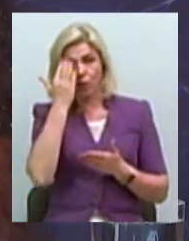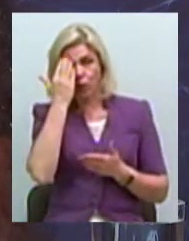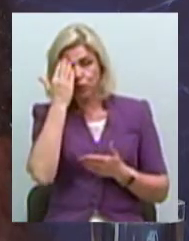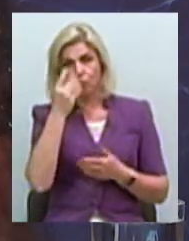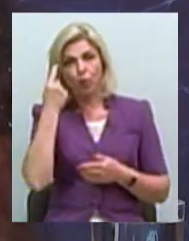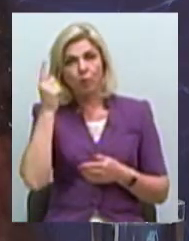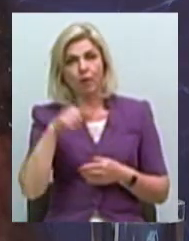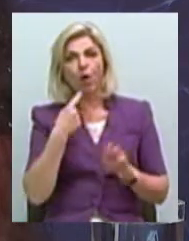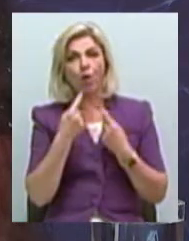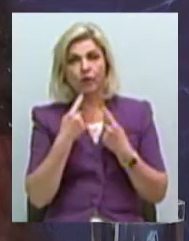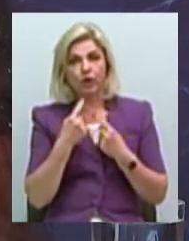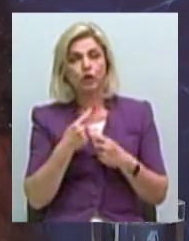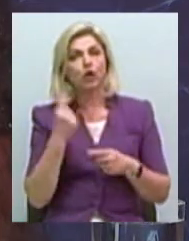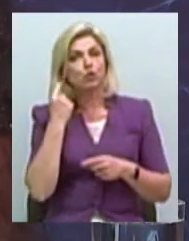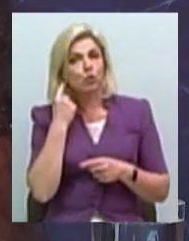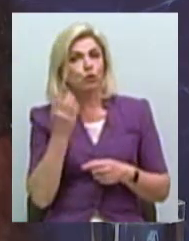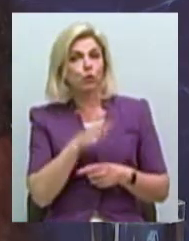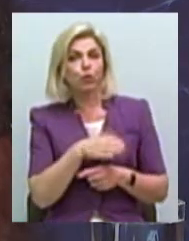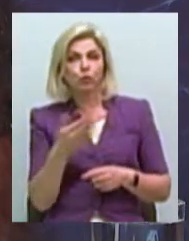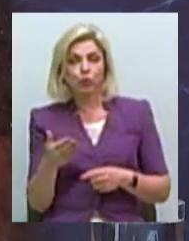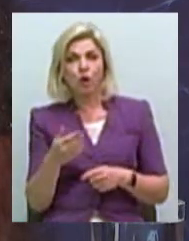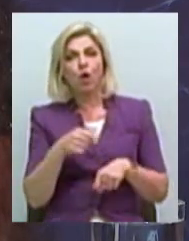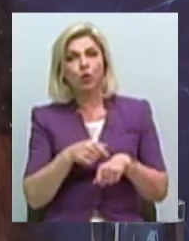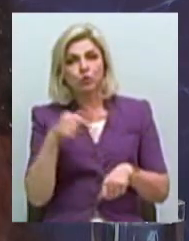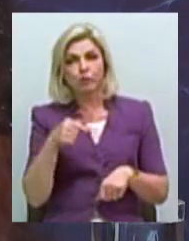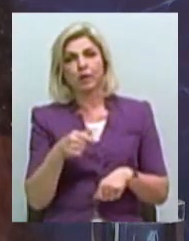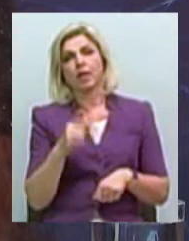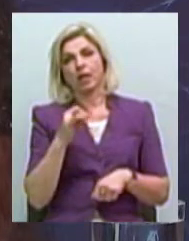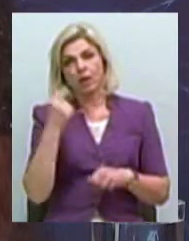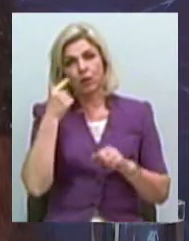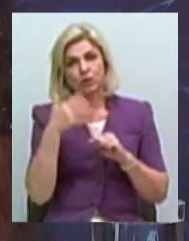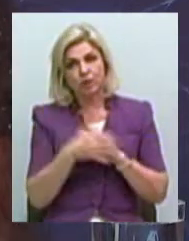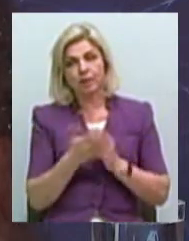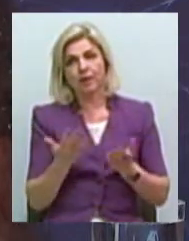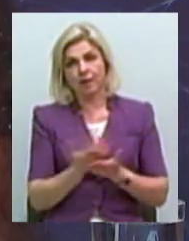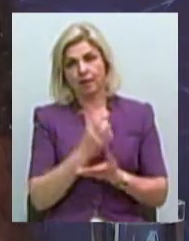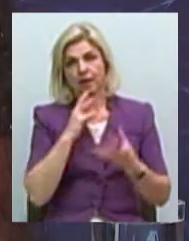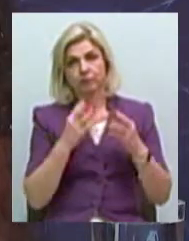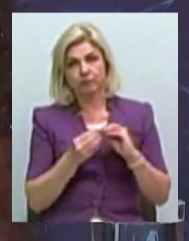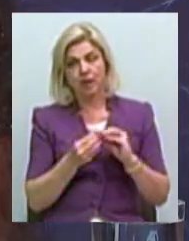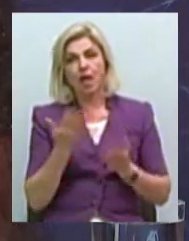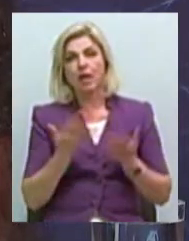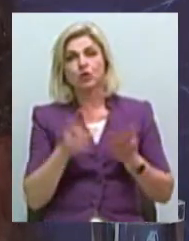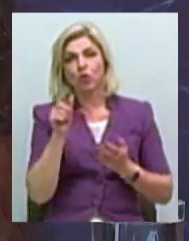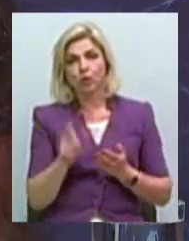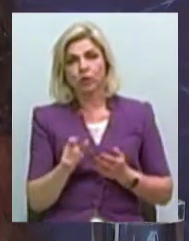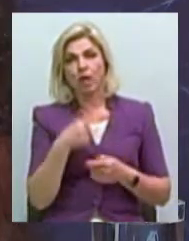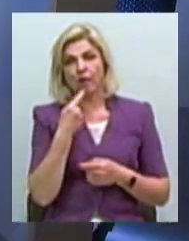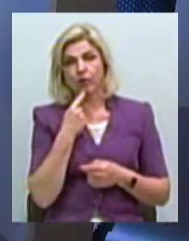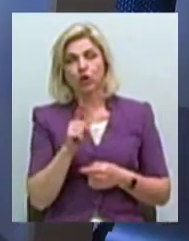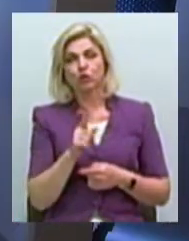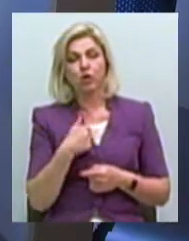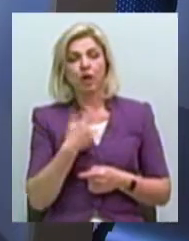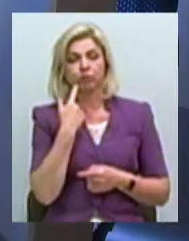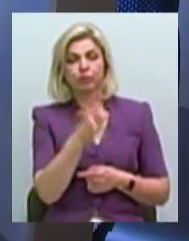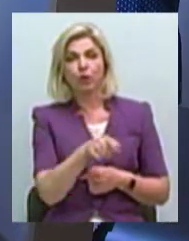вміння говорити, чути один одного, почути, зрозуміти і прийти до спільного якогось порозуміння. Якщо людина каже, що він казав коту, щоб